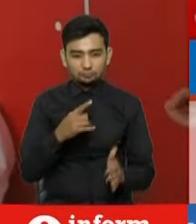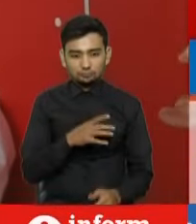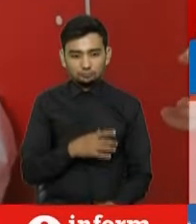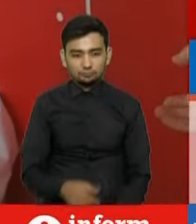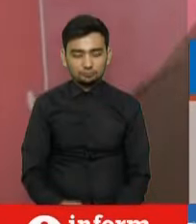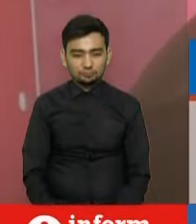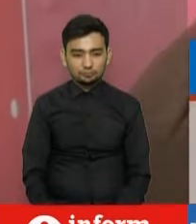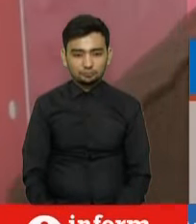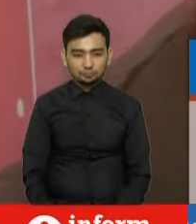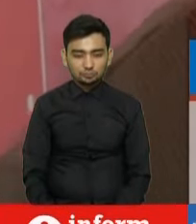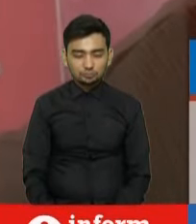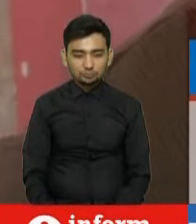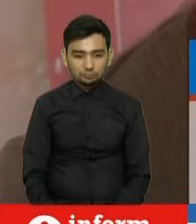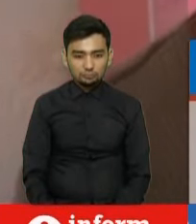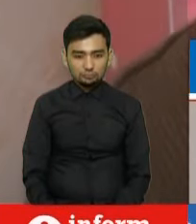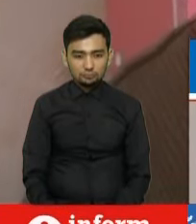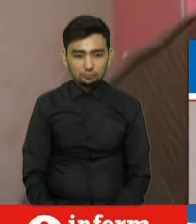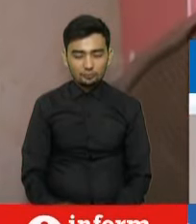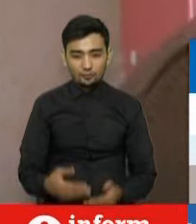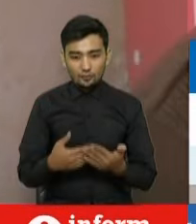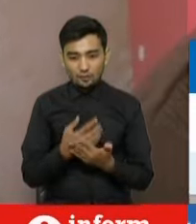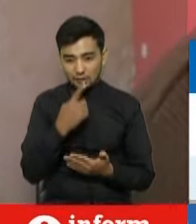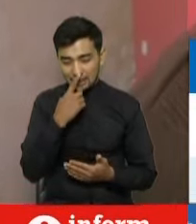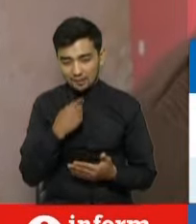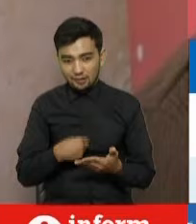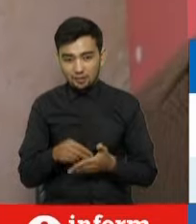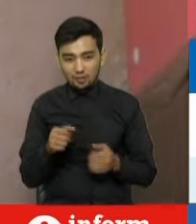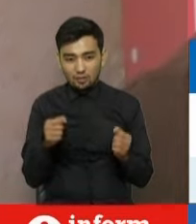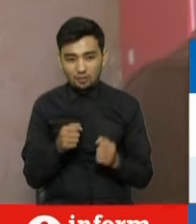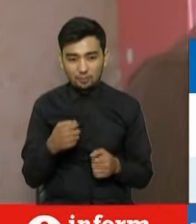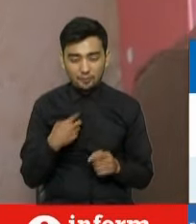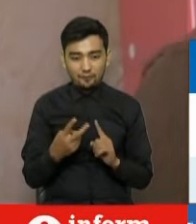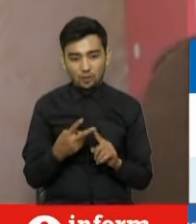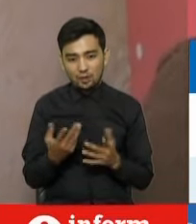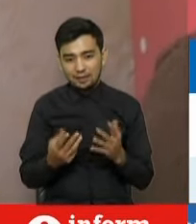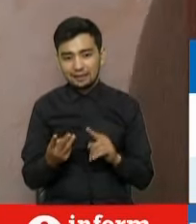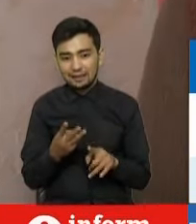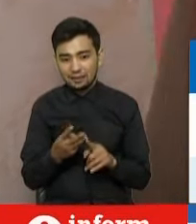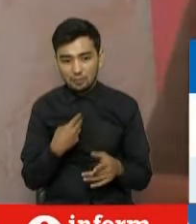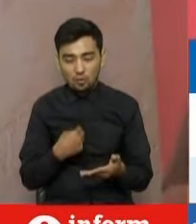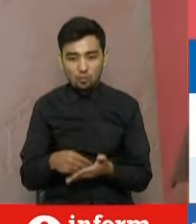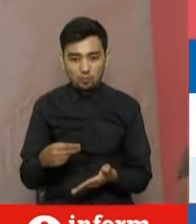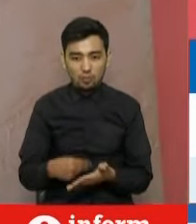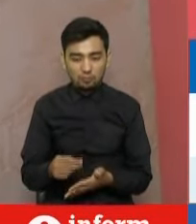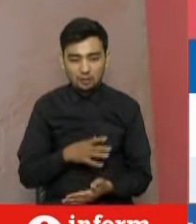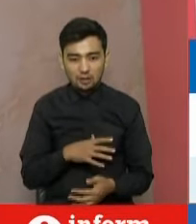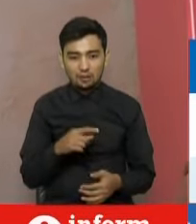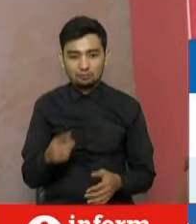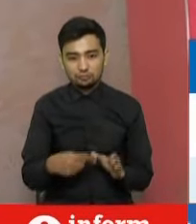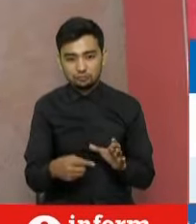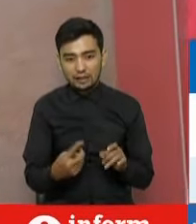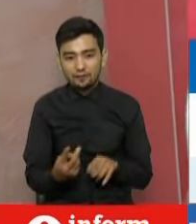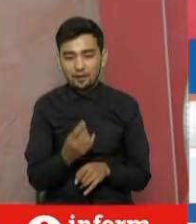дейді. Шаң кеткен холодильник. Өзіна менде екінші холодильник, үшінші холодильник алып атқан. Стерео машинка тоже мен екі рет